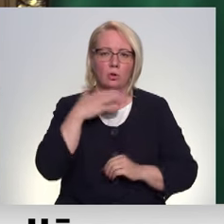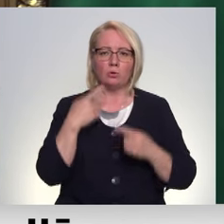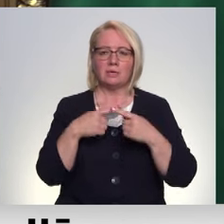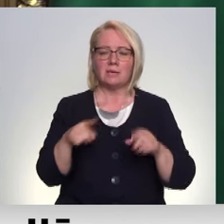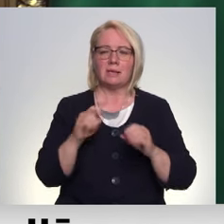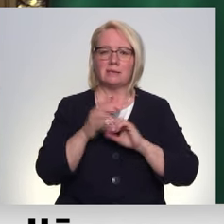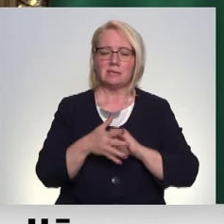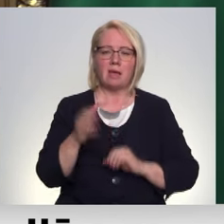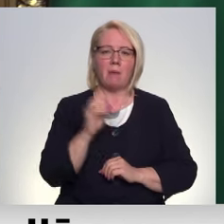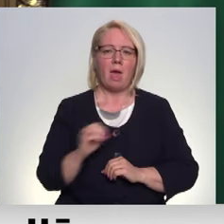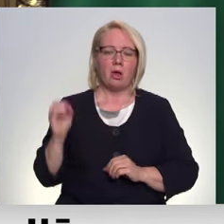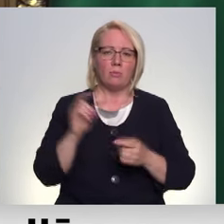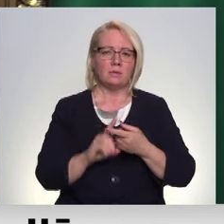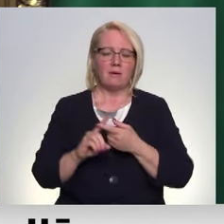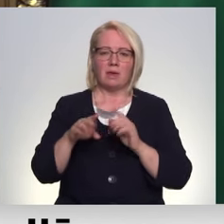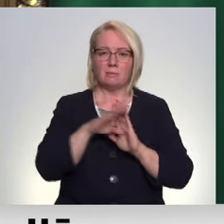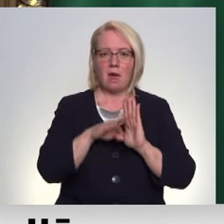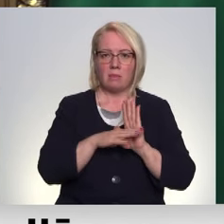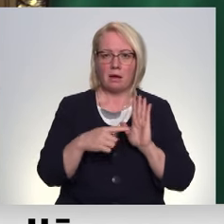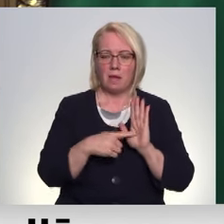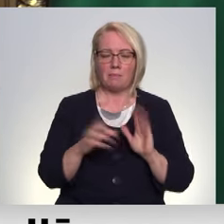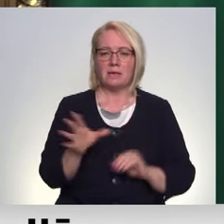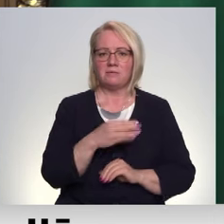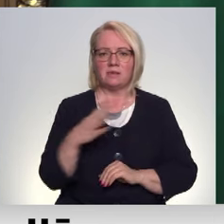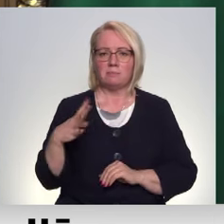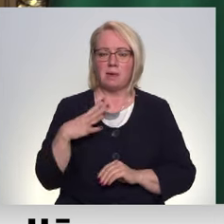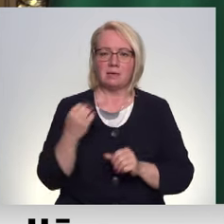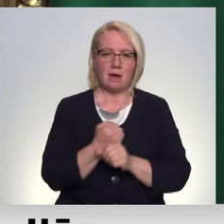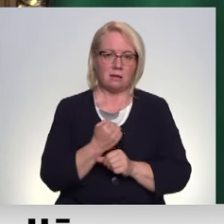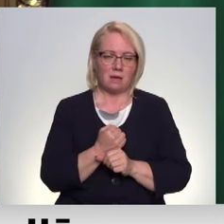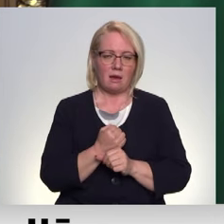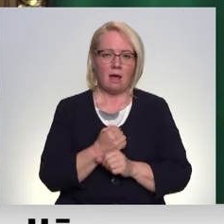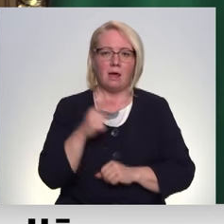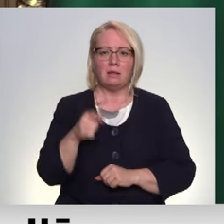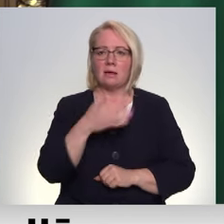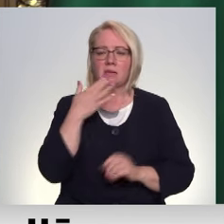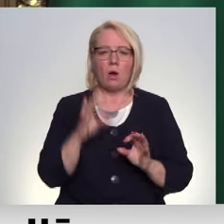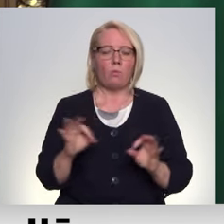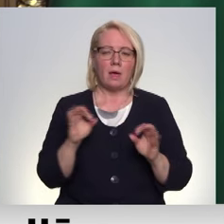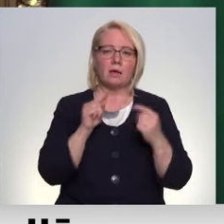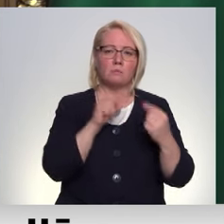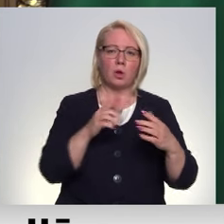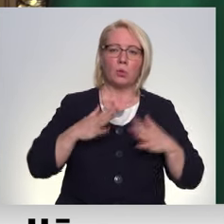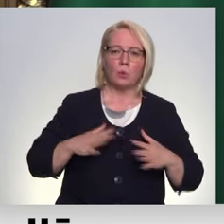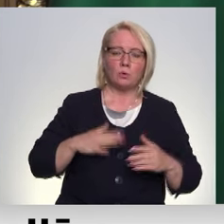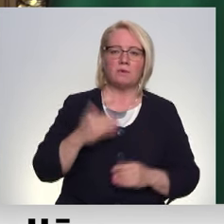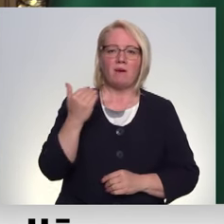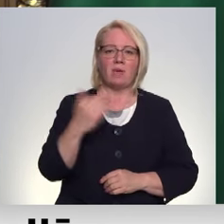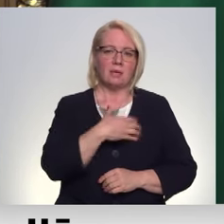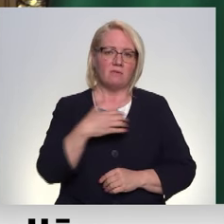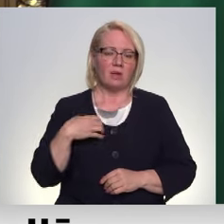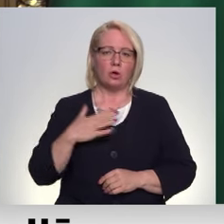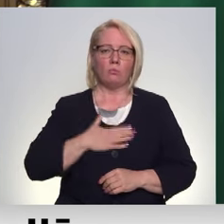citas sistēmas Eiropas Savienības standartiem. Tas mums visiem bijis jāizdara. Tas nav nekas pret Gruziju vai pret tās valdību, tas ir